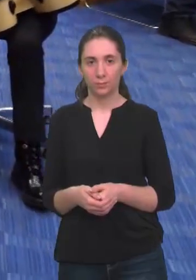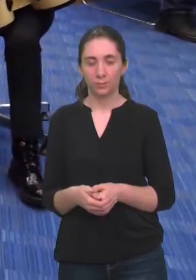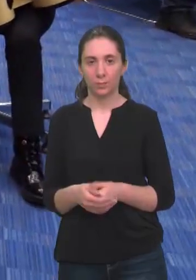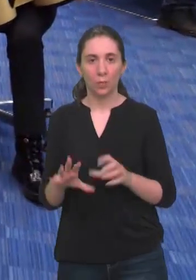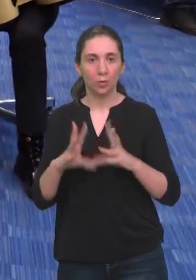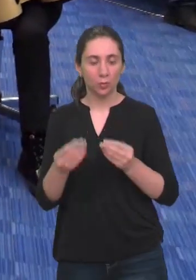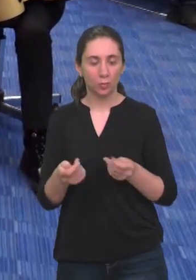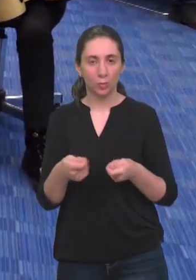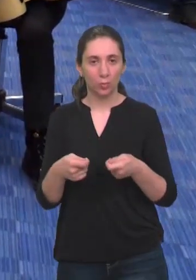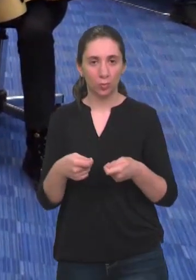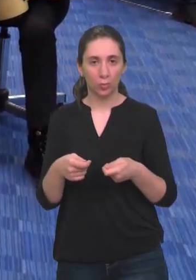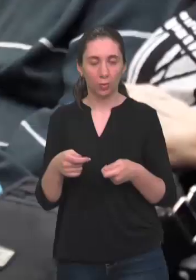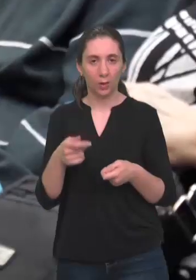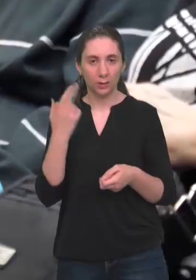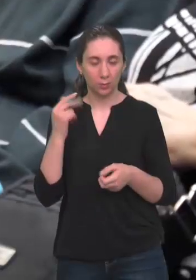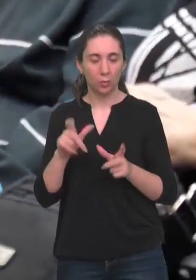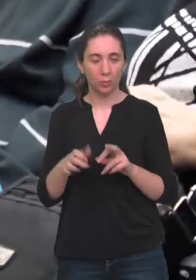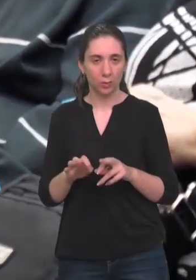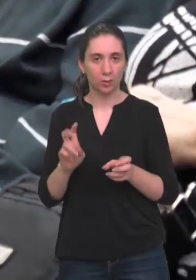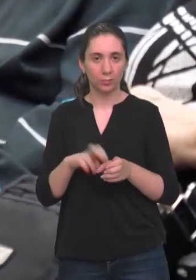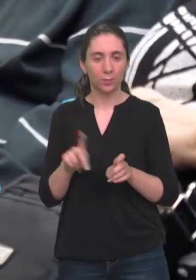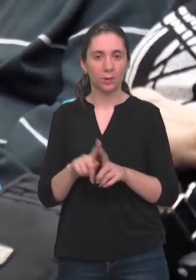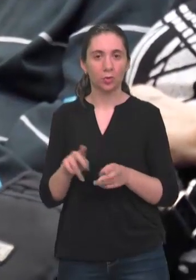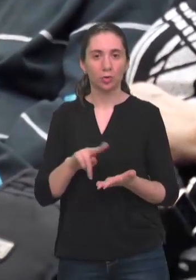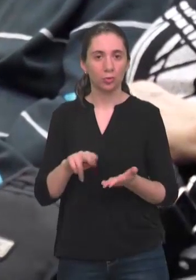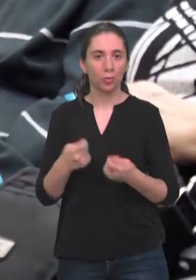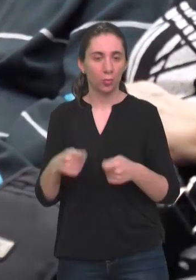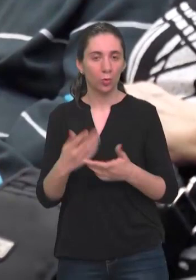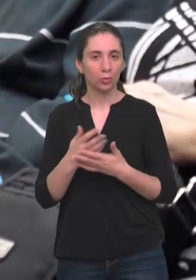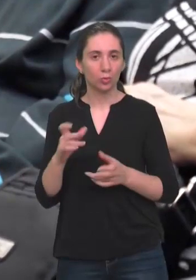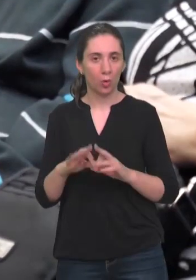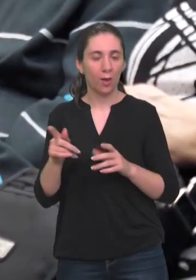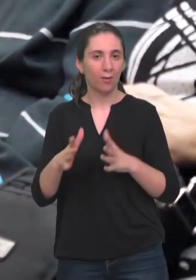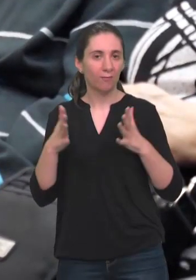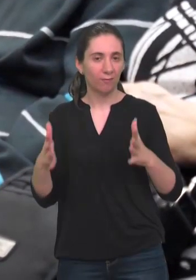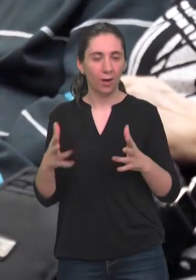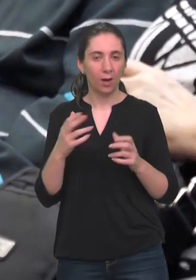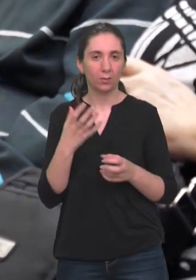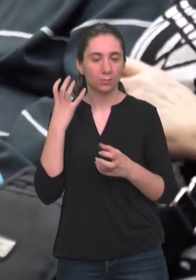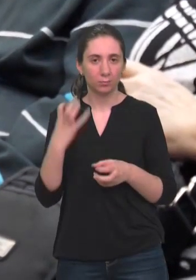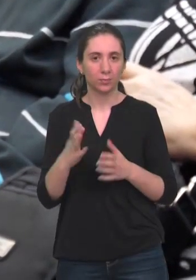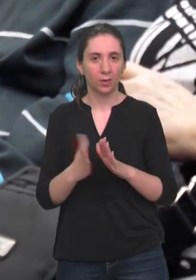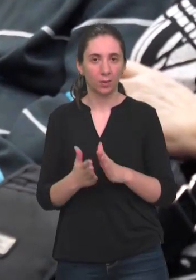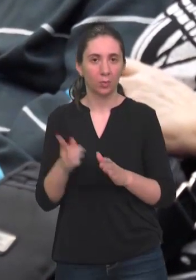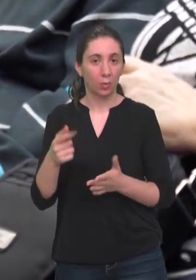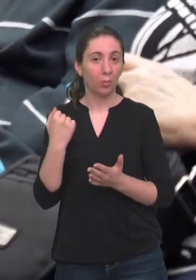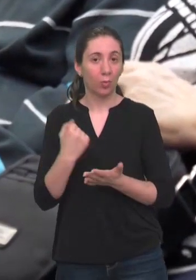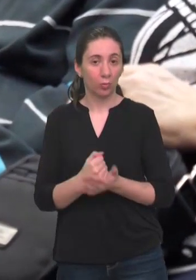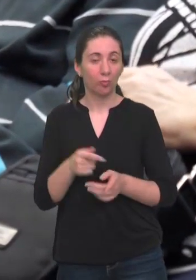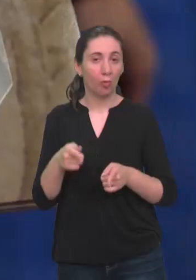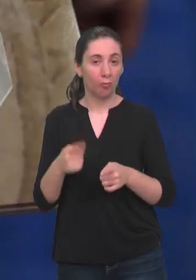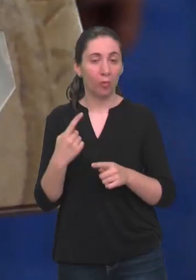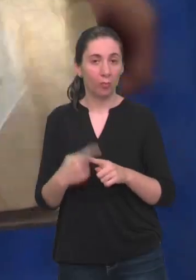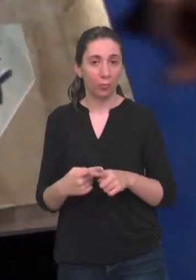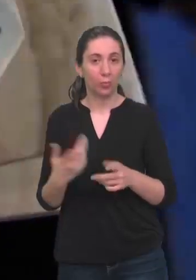U sklopu Udruge slijepih Uska djeluje i čitateljski klub Zola, koji su veliki ljubitelji knjiga. To je potvrđeno i ovom